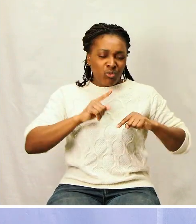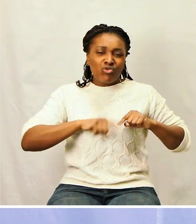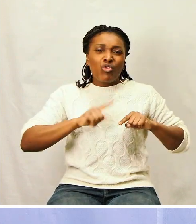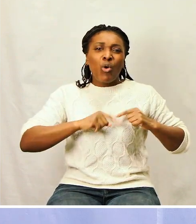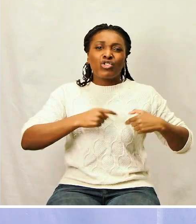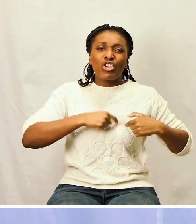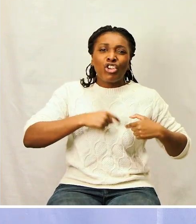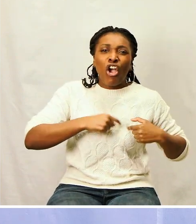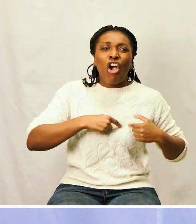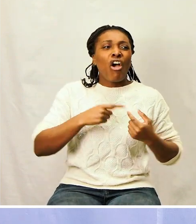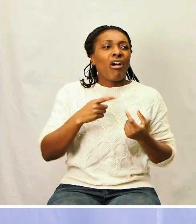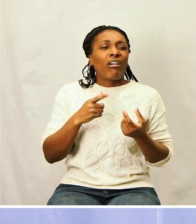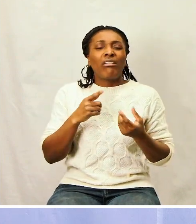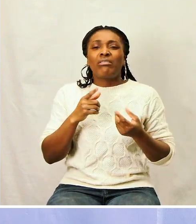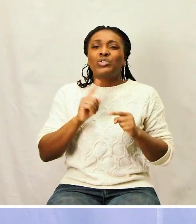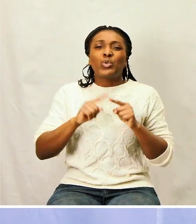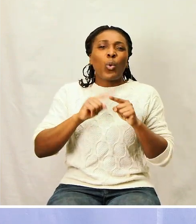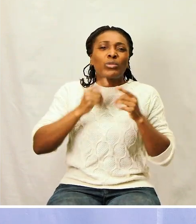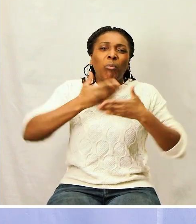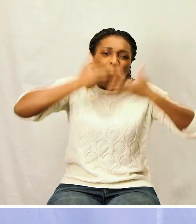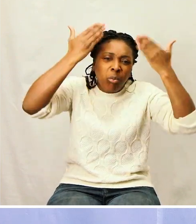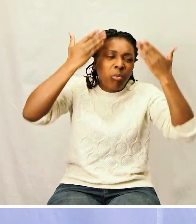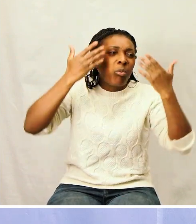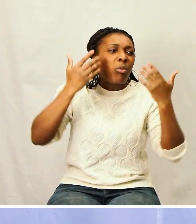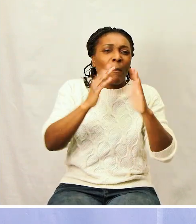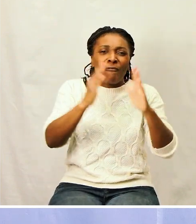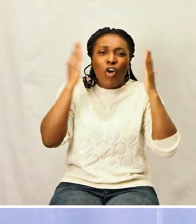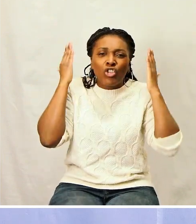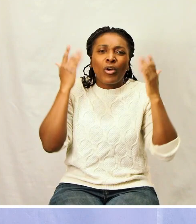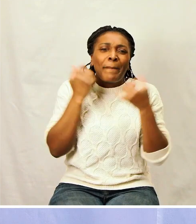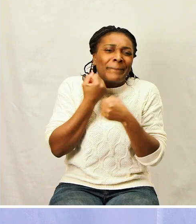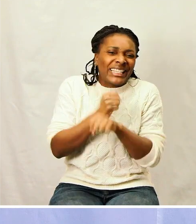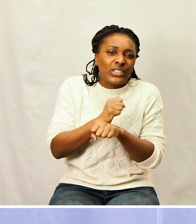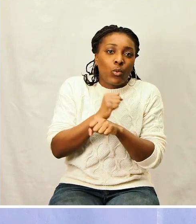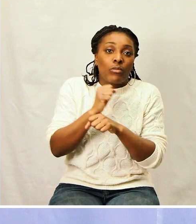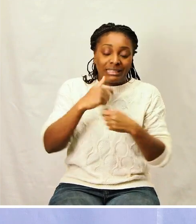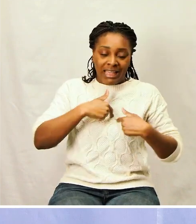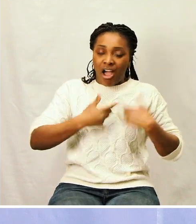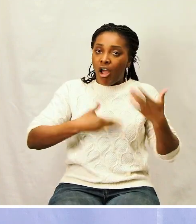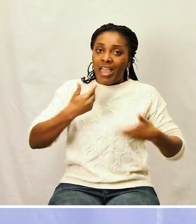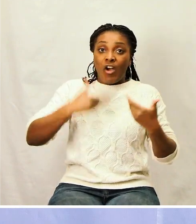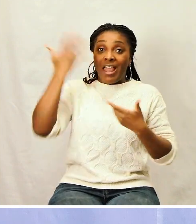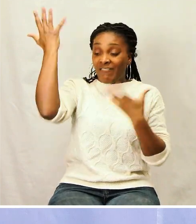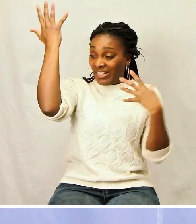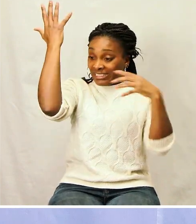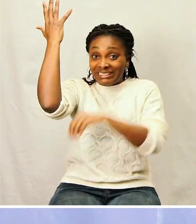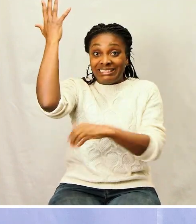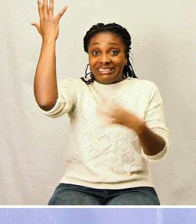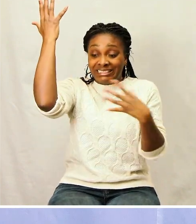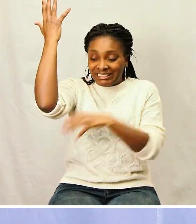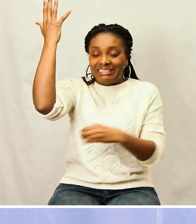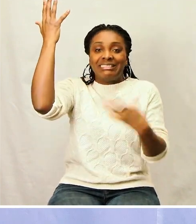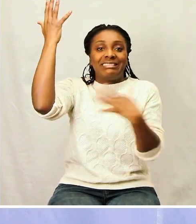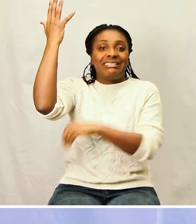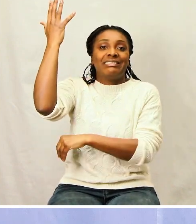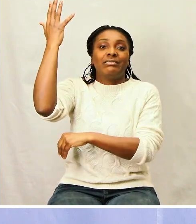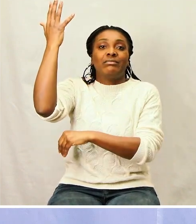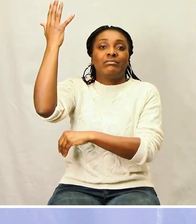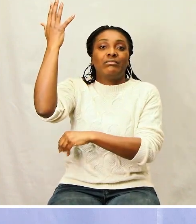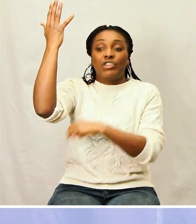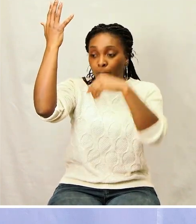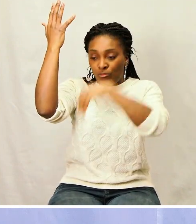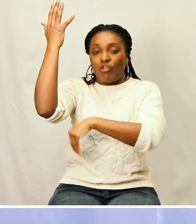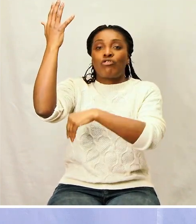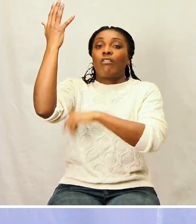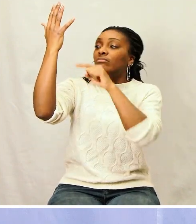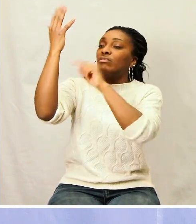peut-être un rempart ou peut-être et bien une force reste dans ta vie et de dire Seigneur ça faut que ça tombe parce que ça m'empêche d'avancer à pleine mesure